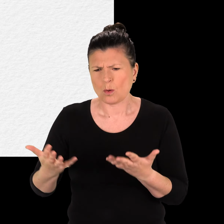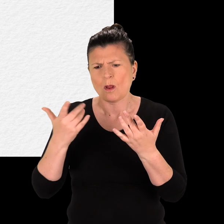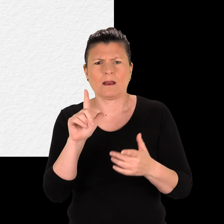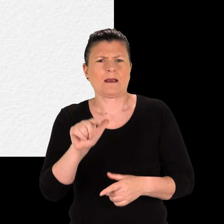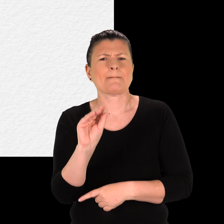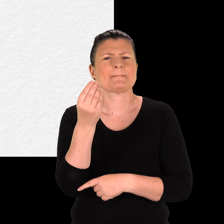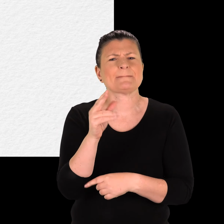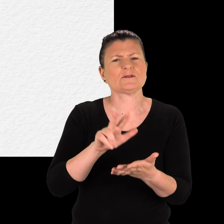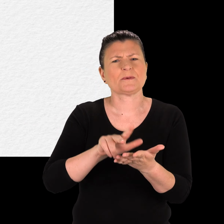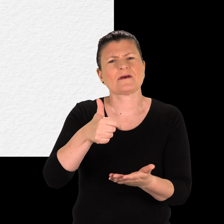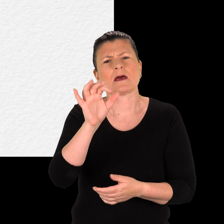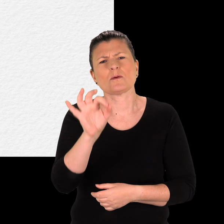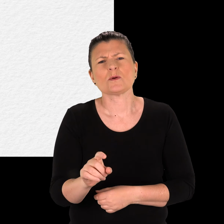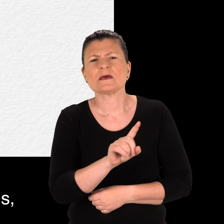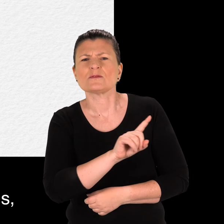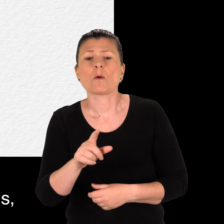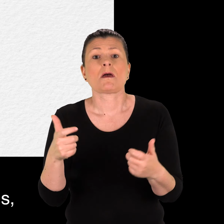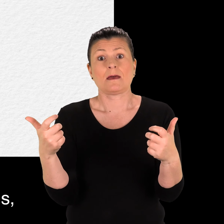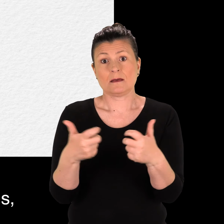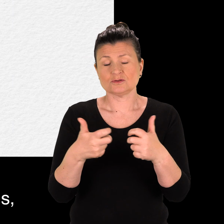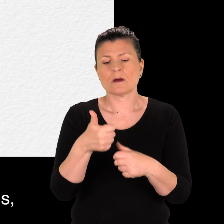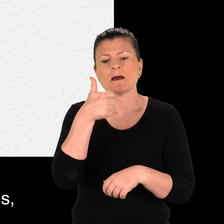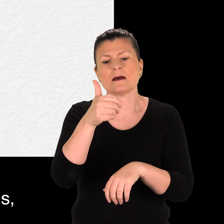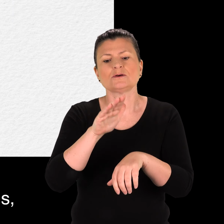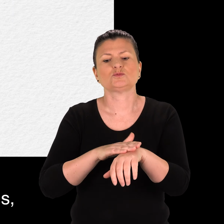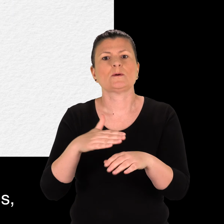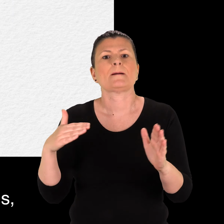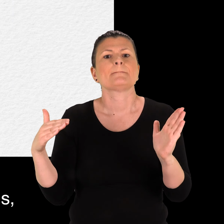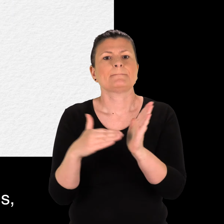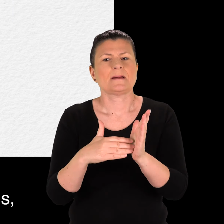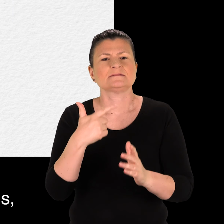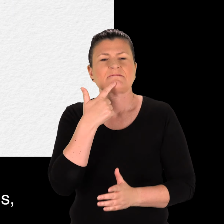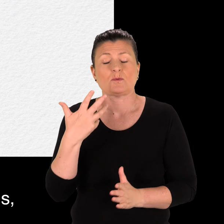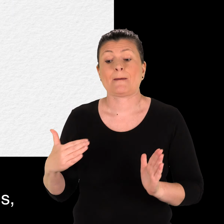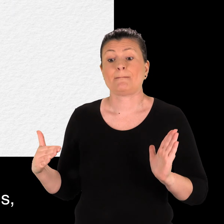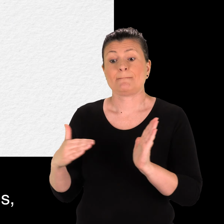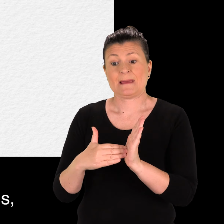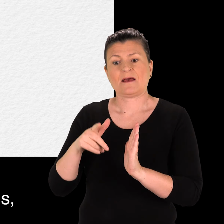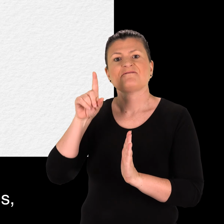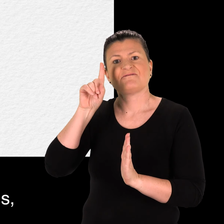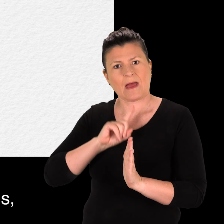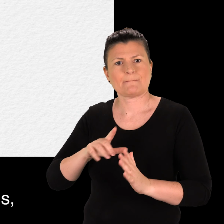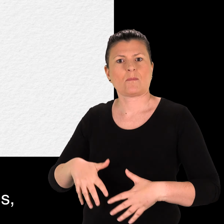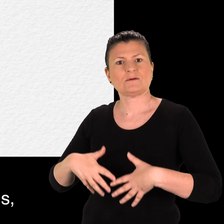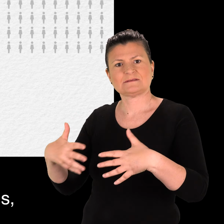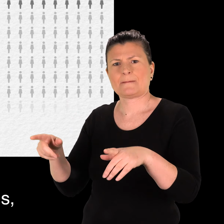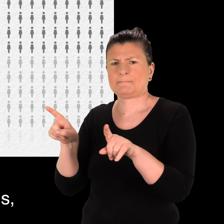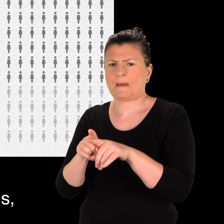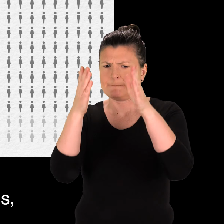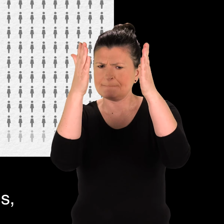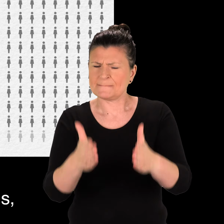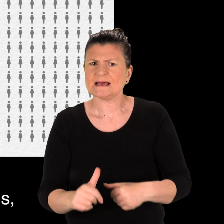futur bébé ait une trisomie 21. Par exemple, un résultat de 1 sur 1000 signifie que sur 1000